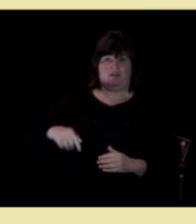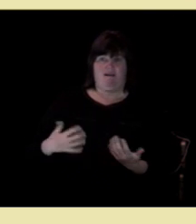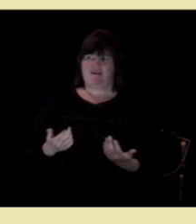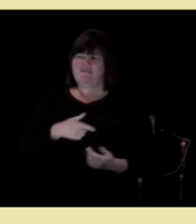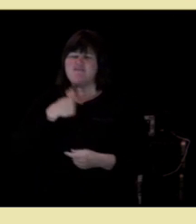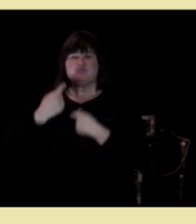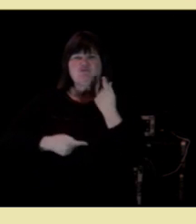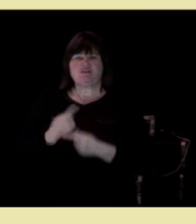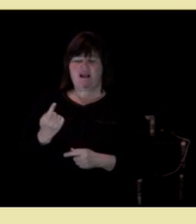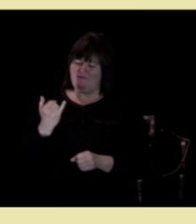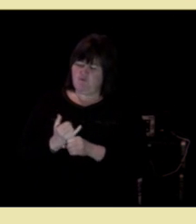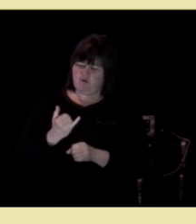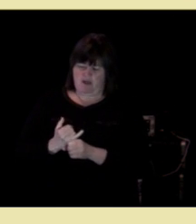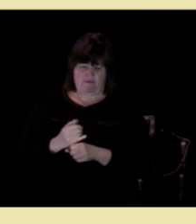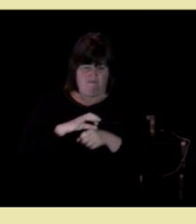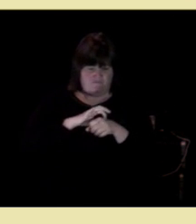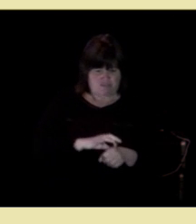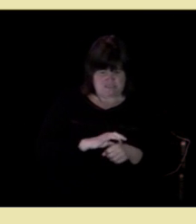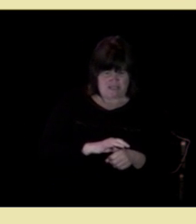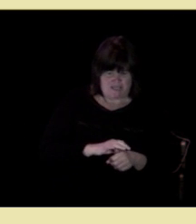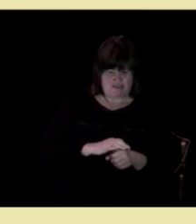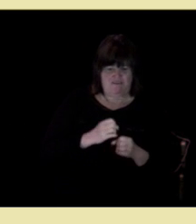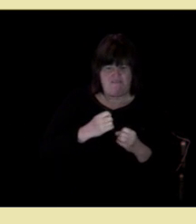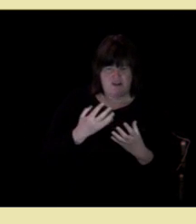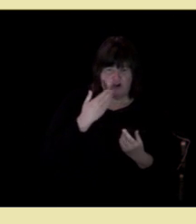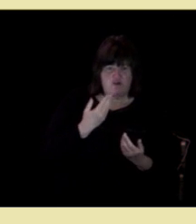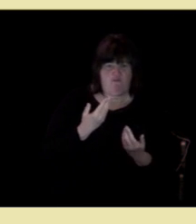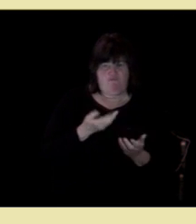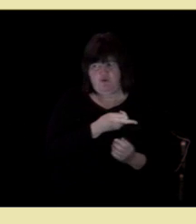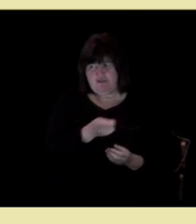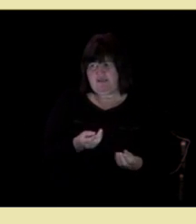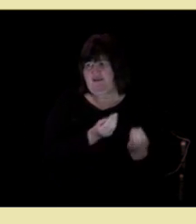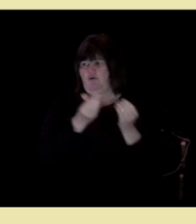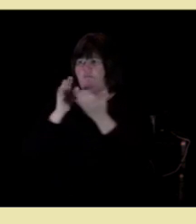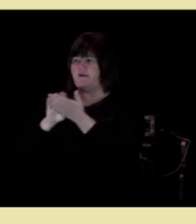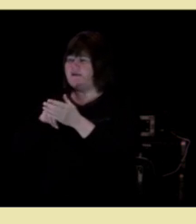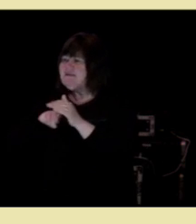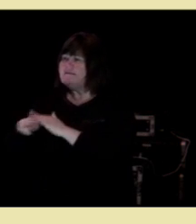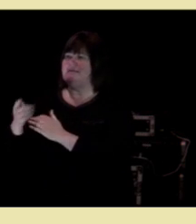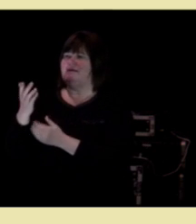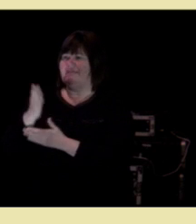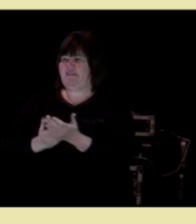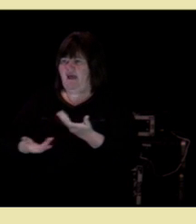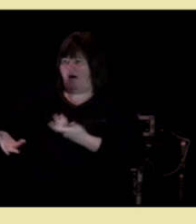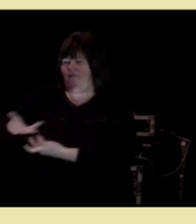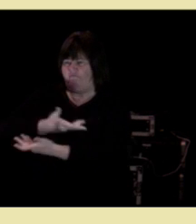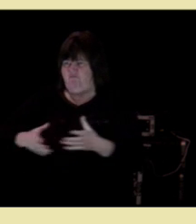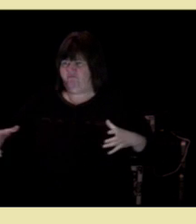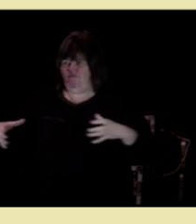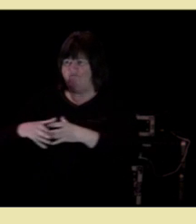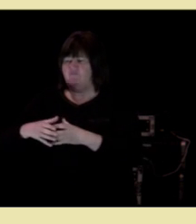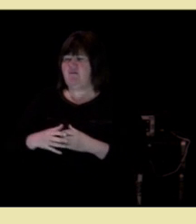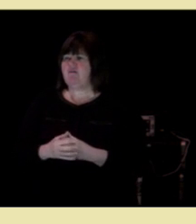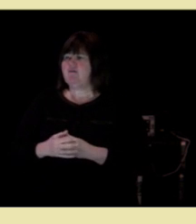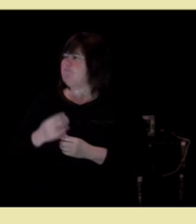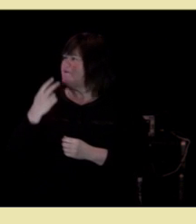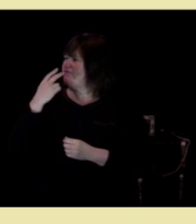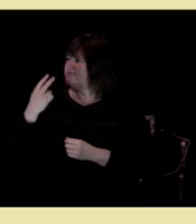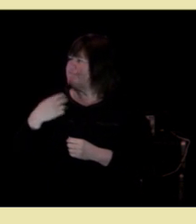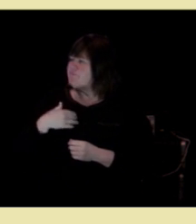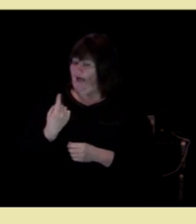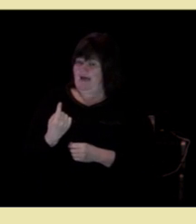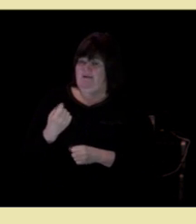være en del av dette her. Og vi har gjort da et stykke arbeid, men la oss se hvor det begynte I Sandefjord,